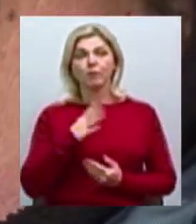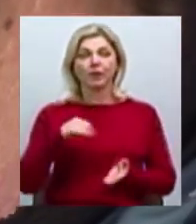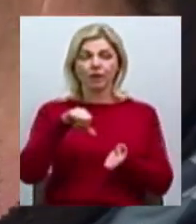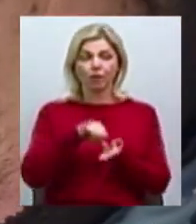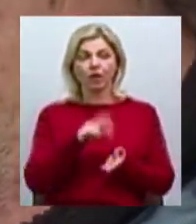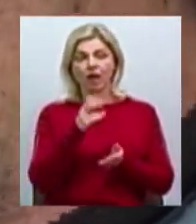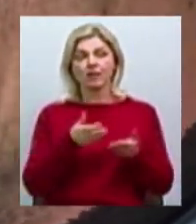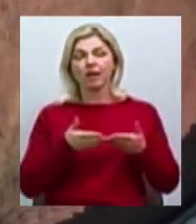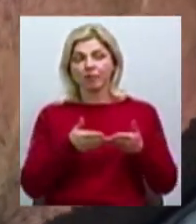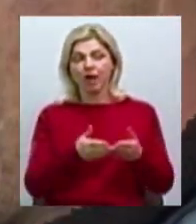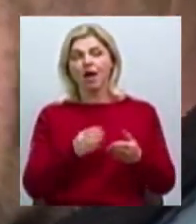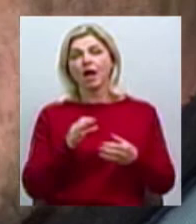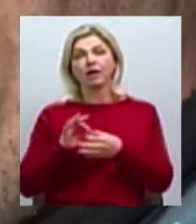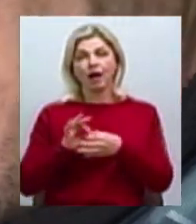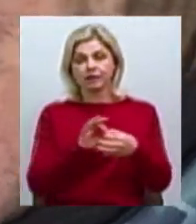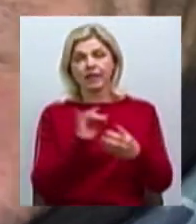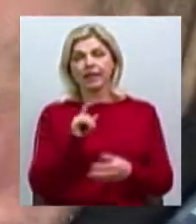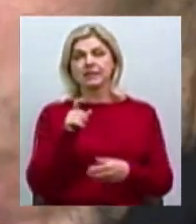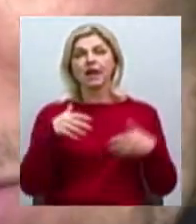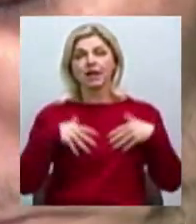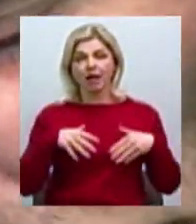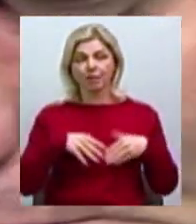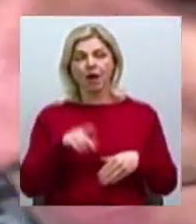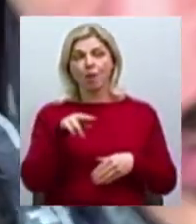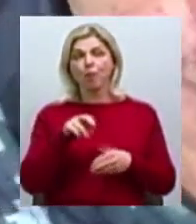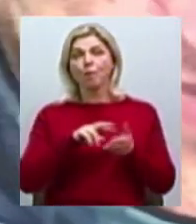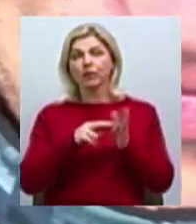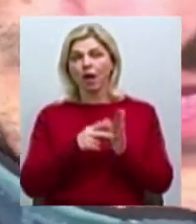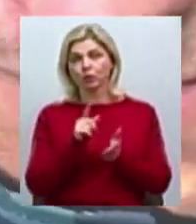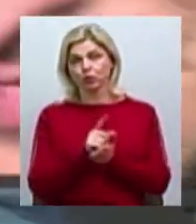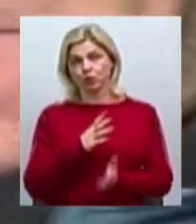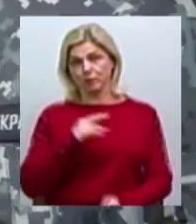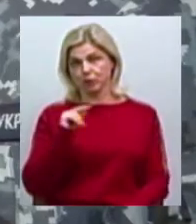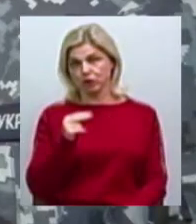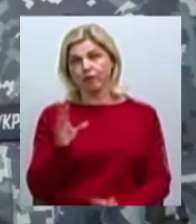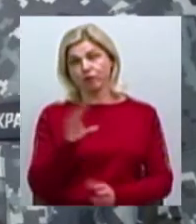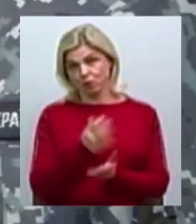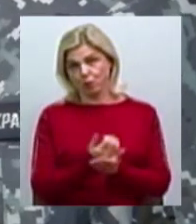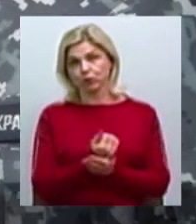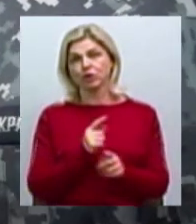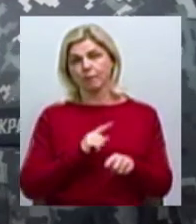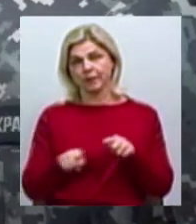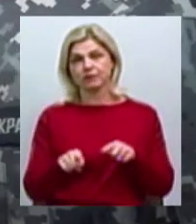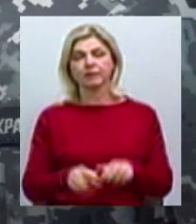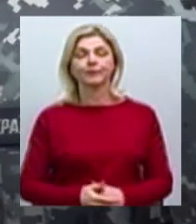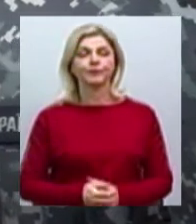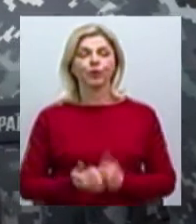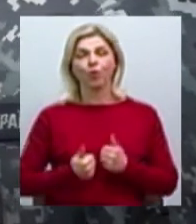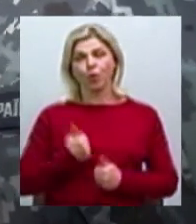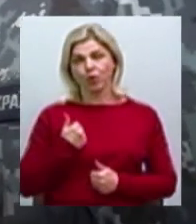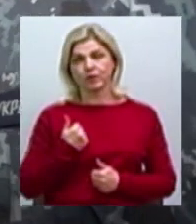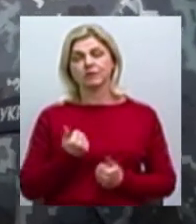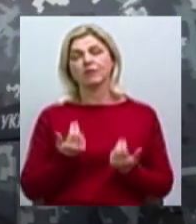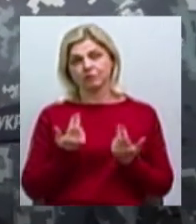та буксир з Криму. Говорить, за планами прийти мали в четвер. Все вдалося швидше. Гордості. Гордість,